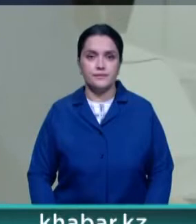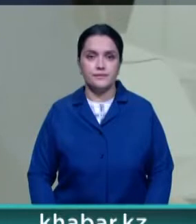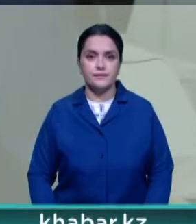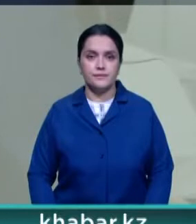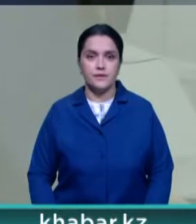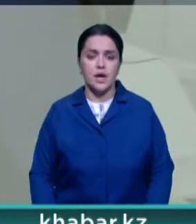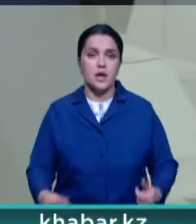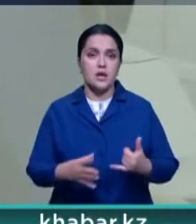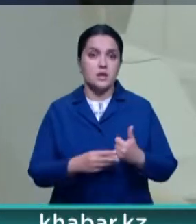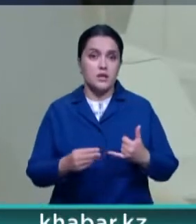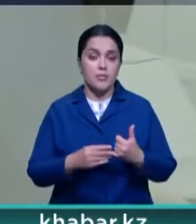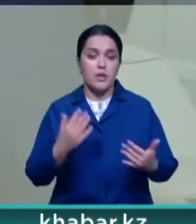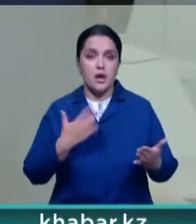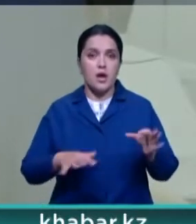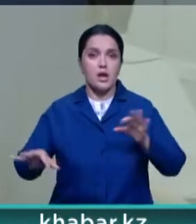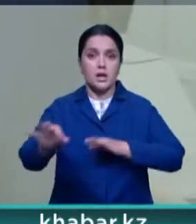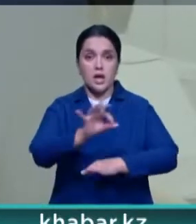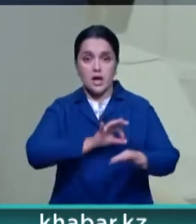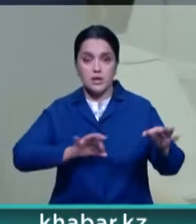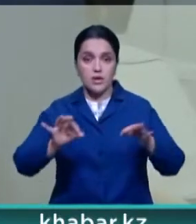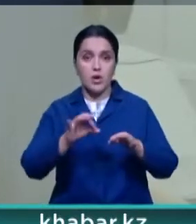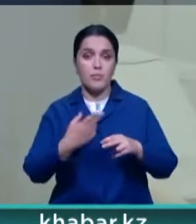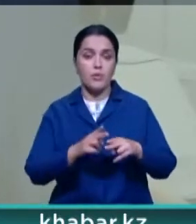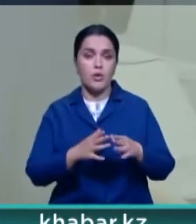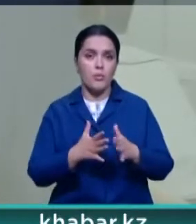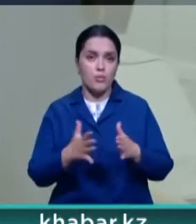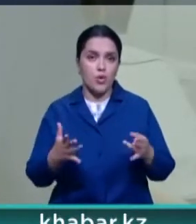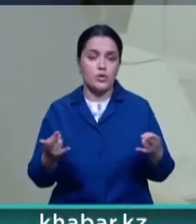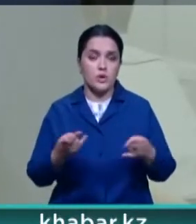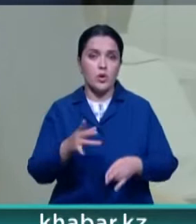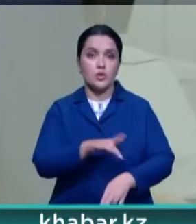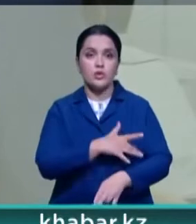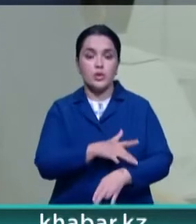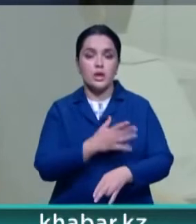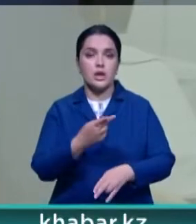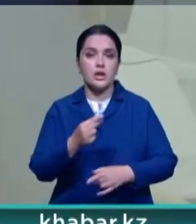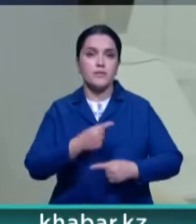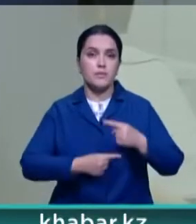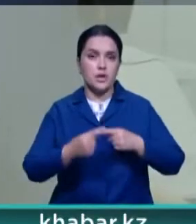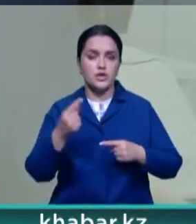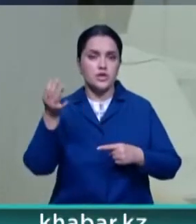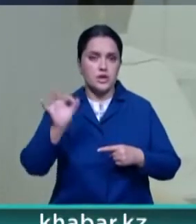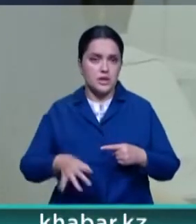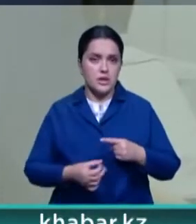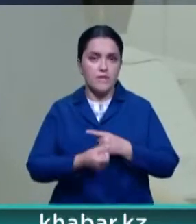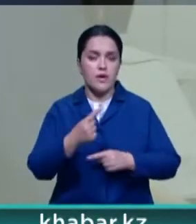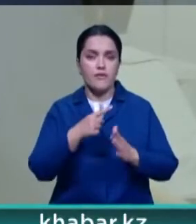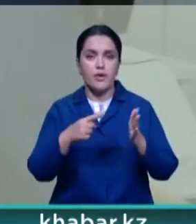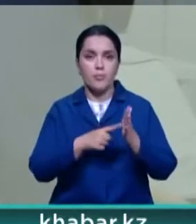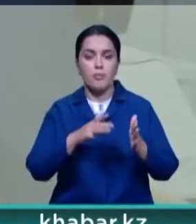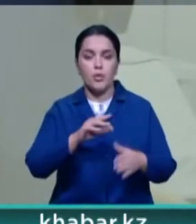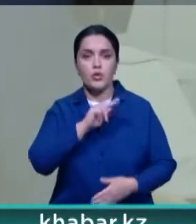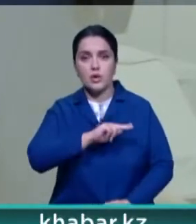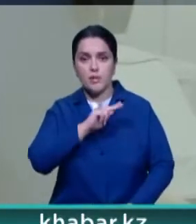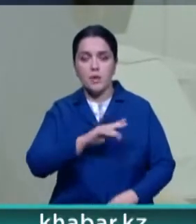Сфера земельных отношений, архитектура – наиболее востребованные услуги для предпринимателей. Также часто возникают вопросы по работе